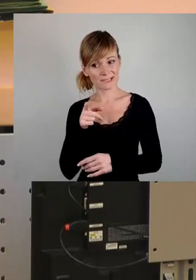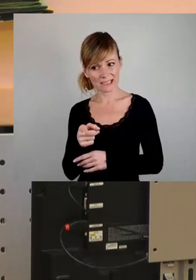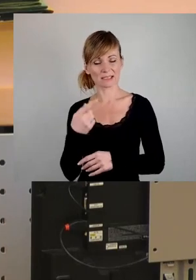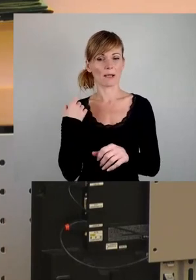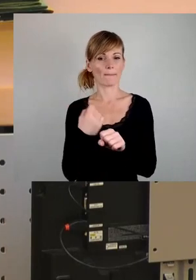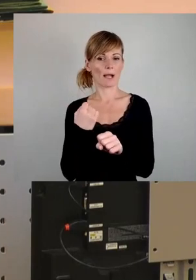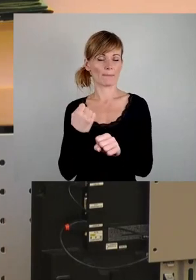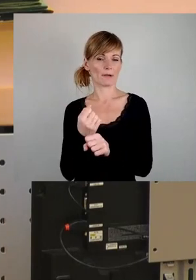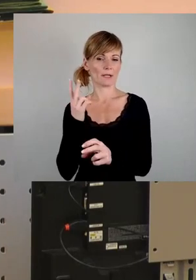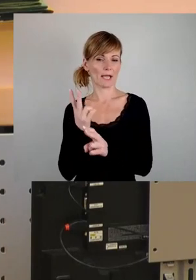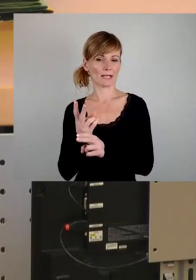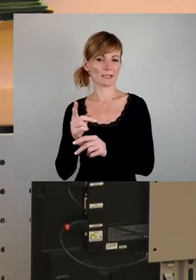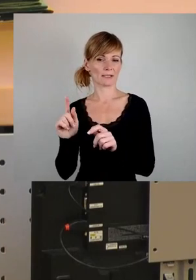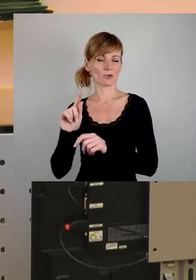BUGA